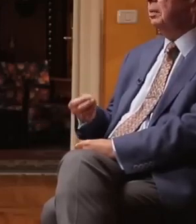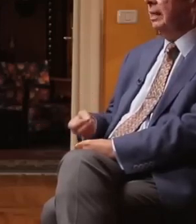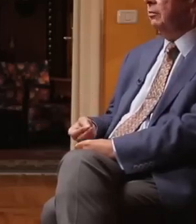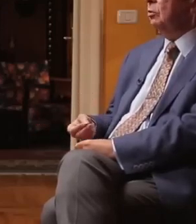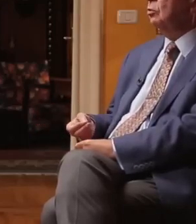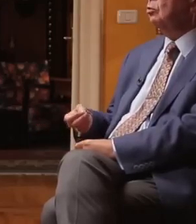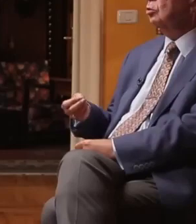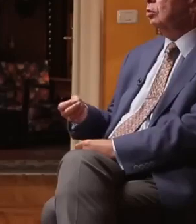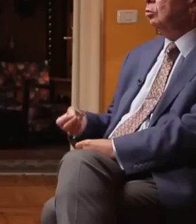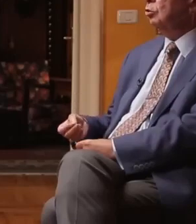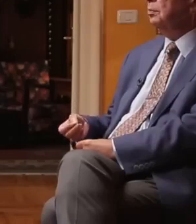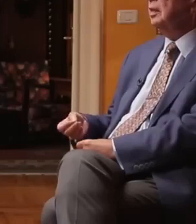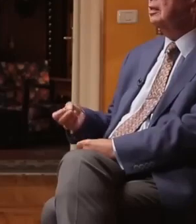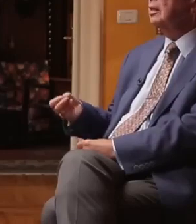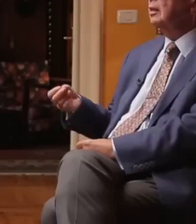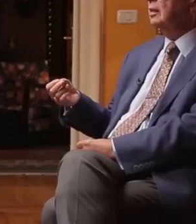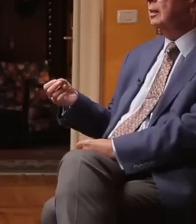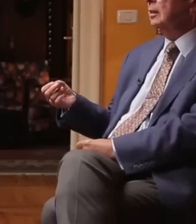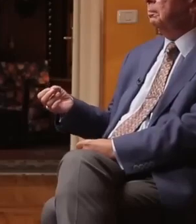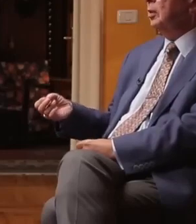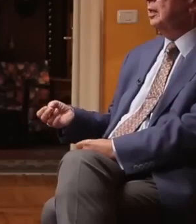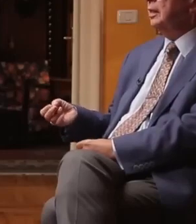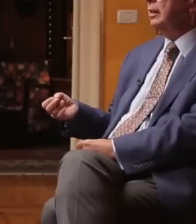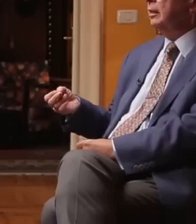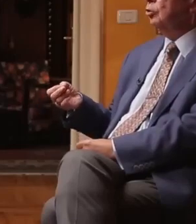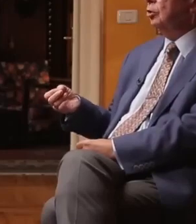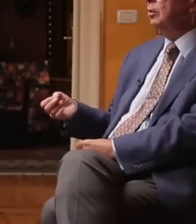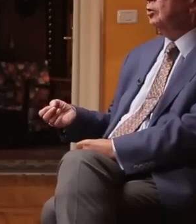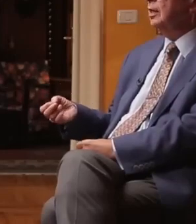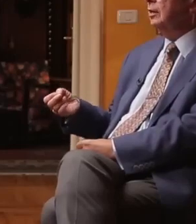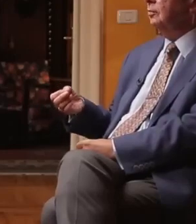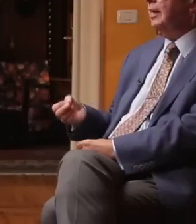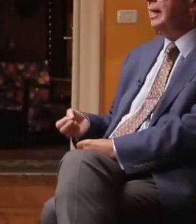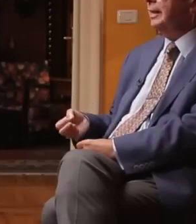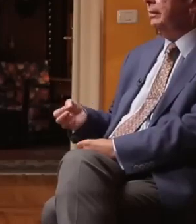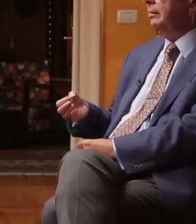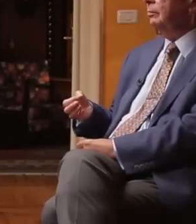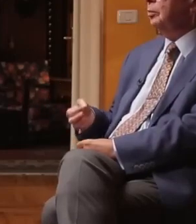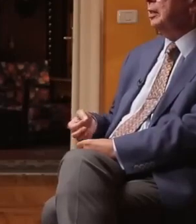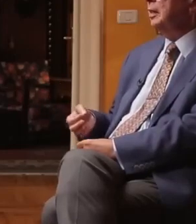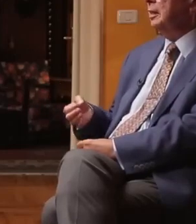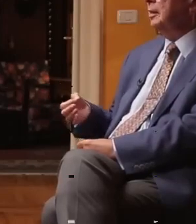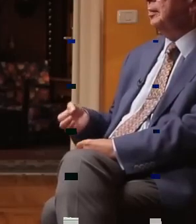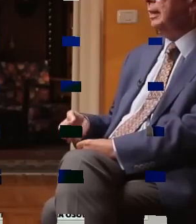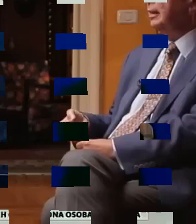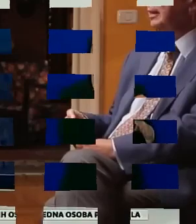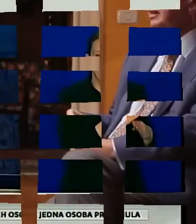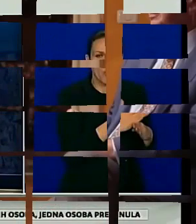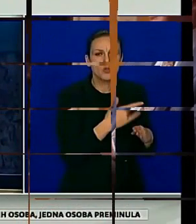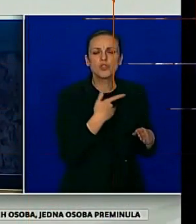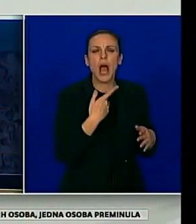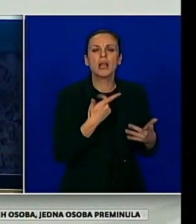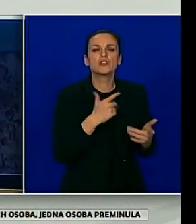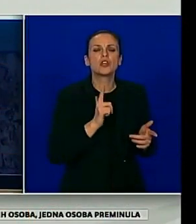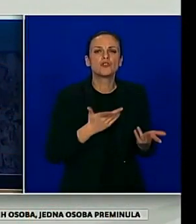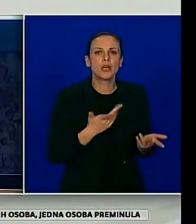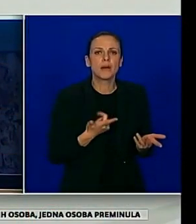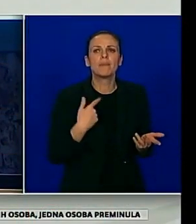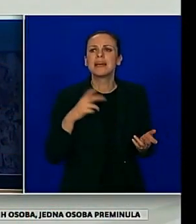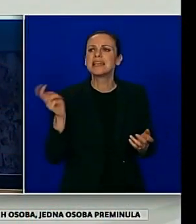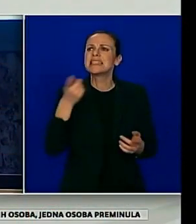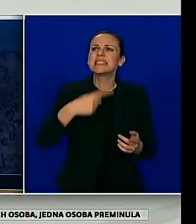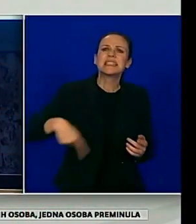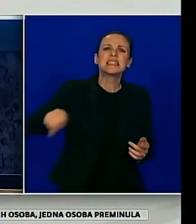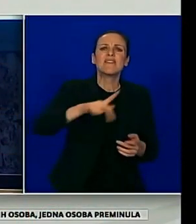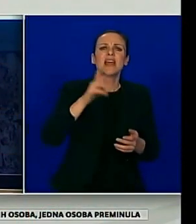u pravilu u službi politike što je vode vlade pojedinih zemalja. Očekujem od svih